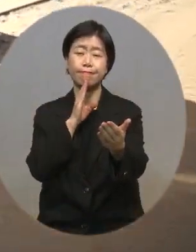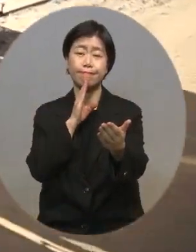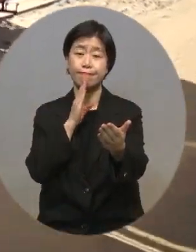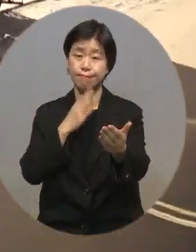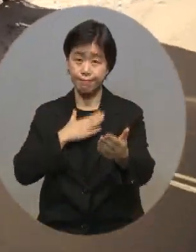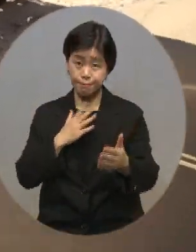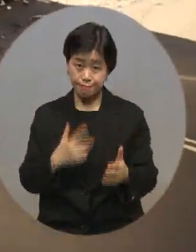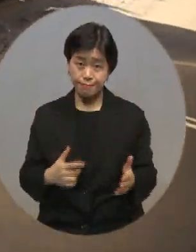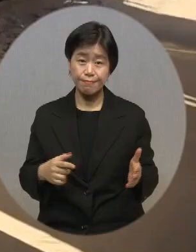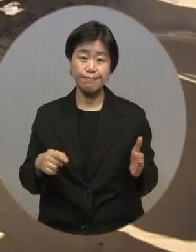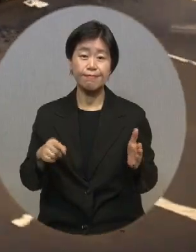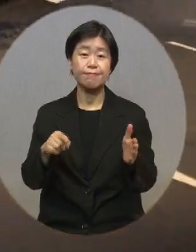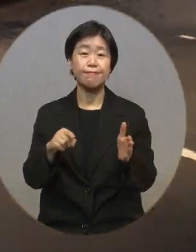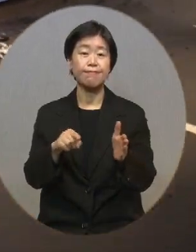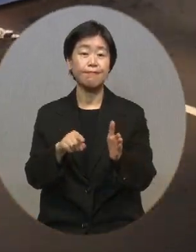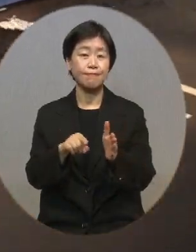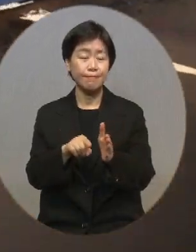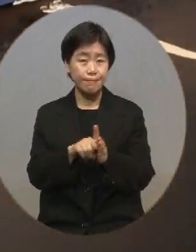얼마나 내게